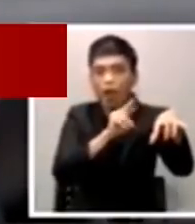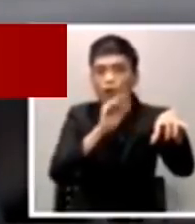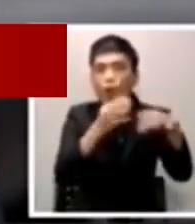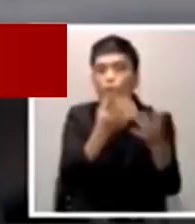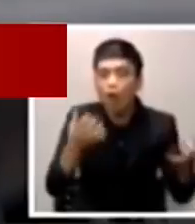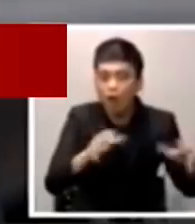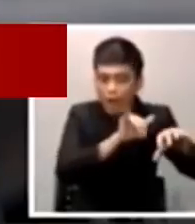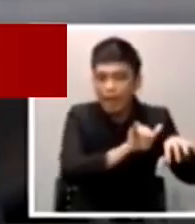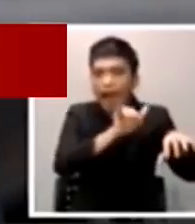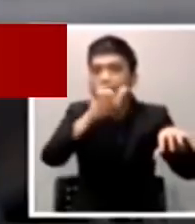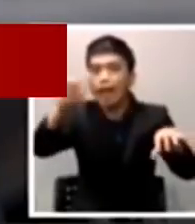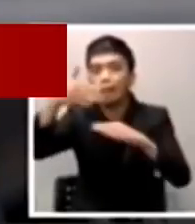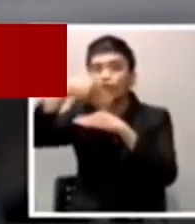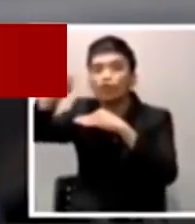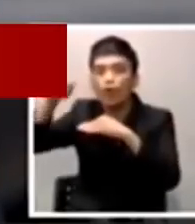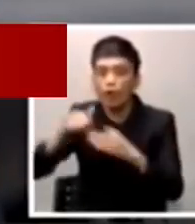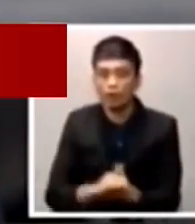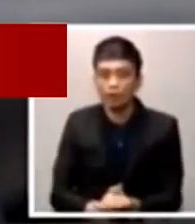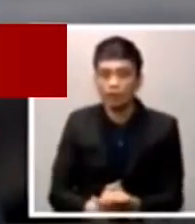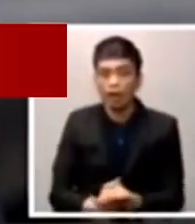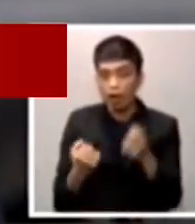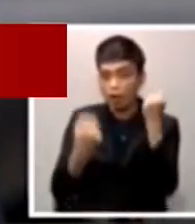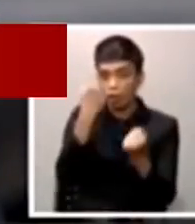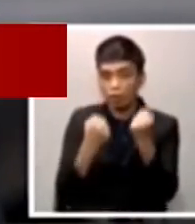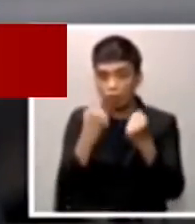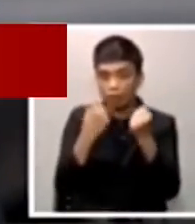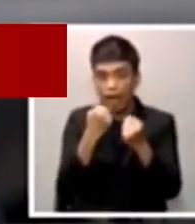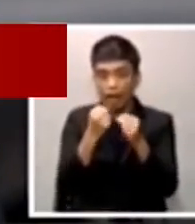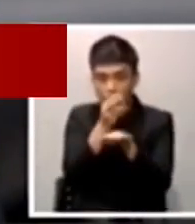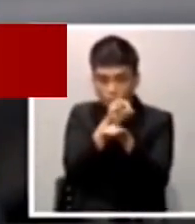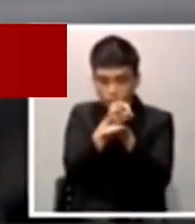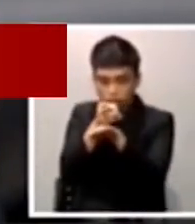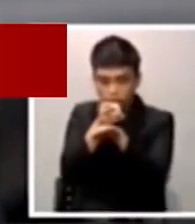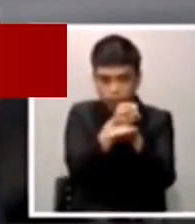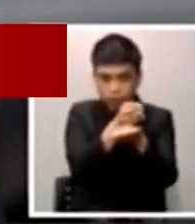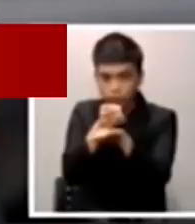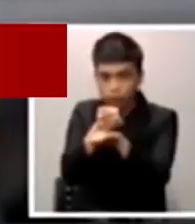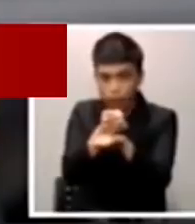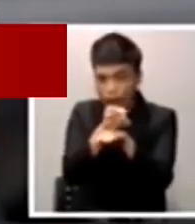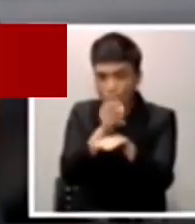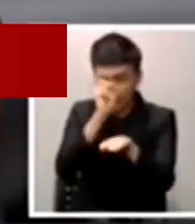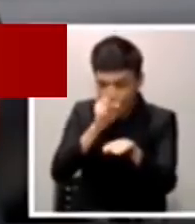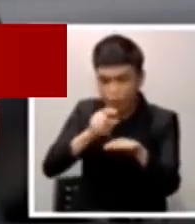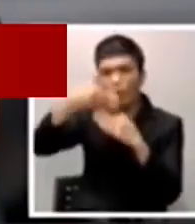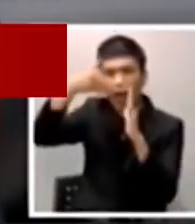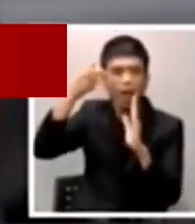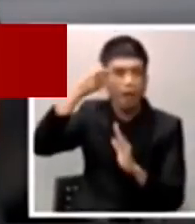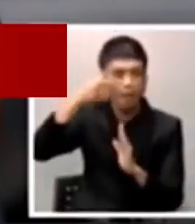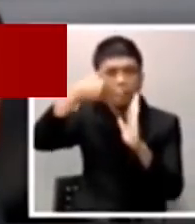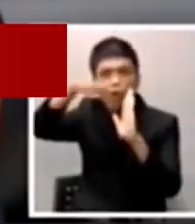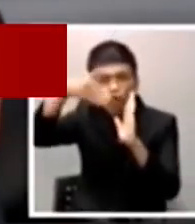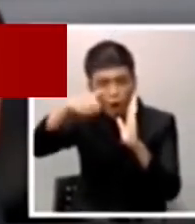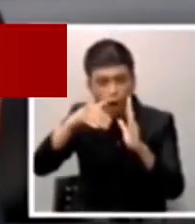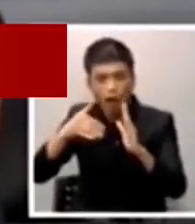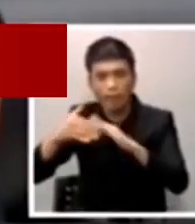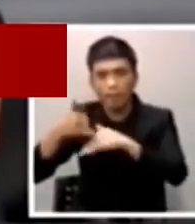ารรถถังต่อสู้อากาศยานเยอะแยะเลยครับจริงๆรถถังเนี่ยต้องไปไว้ชายแดนนะท่านประธานเพื่อที่จะป้องกันอาวุ